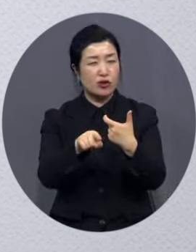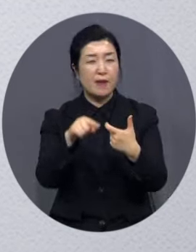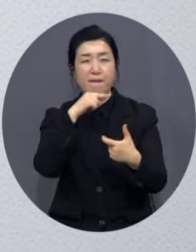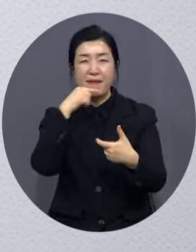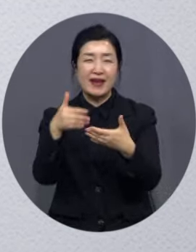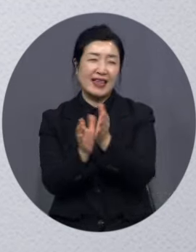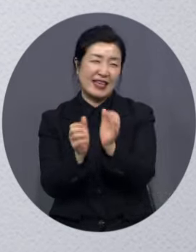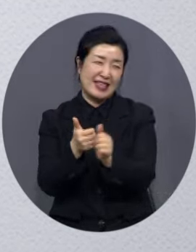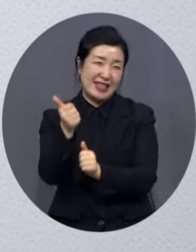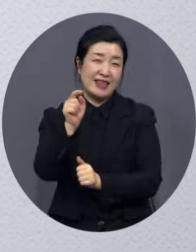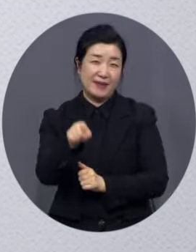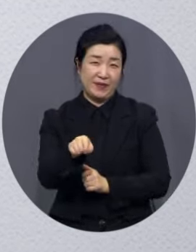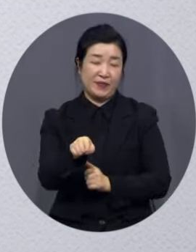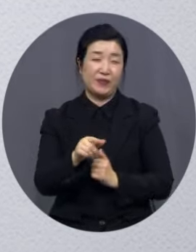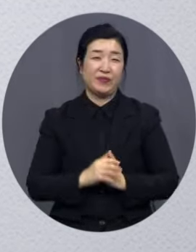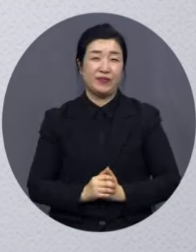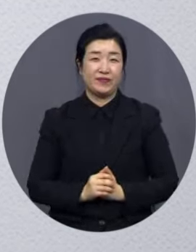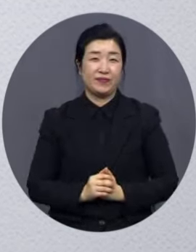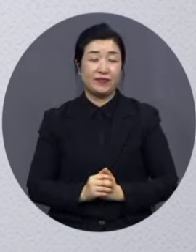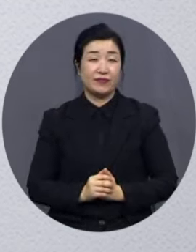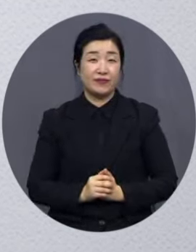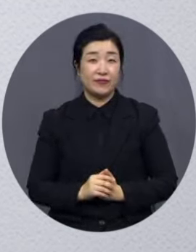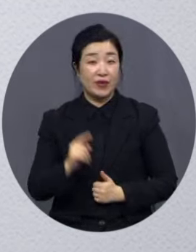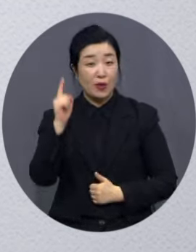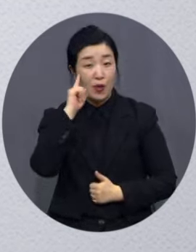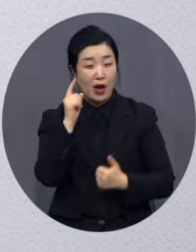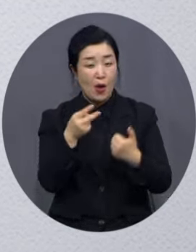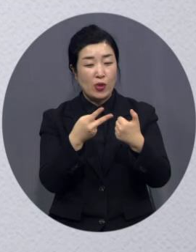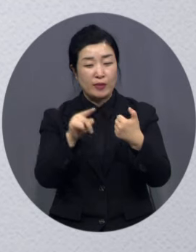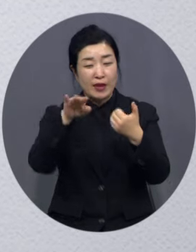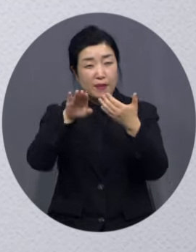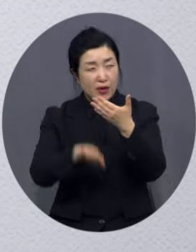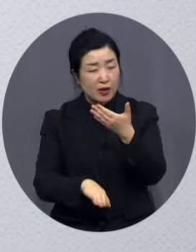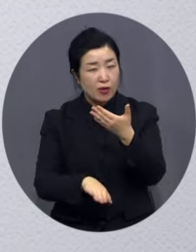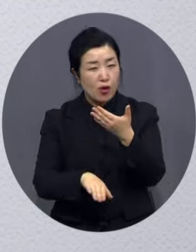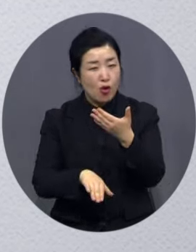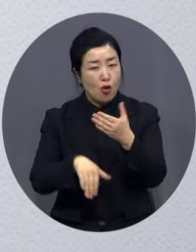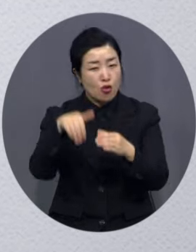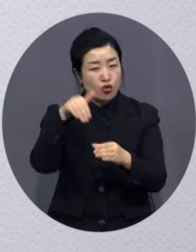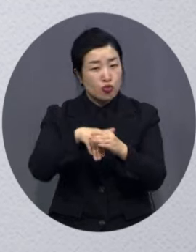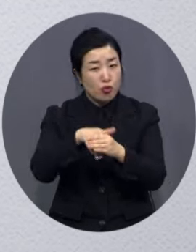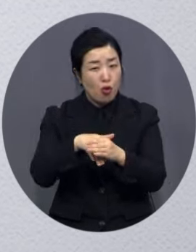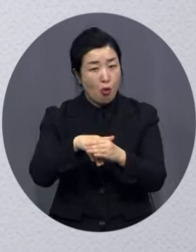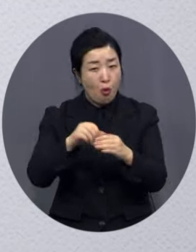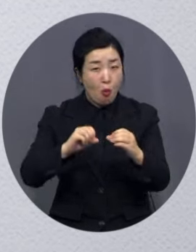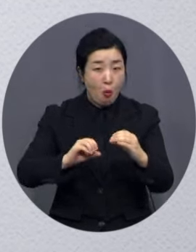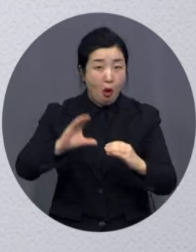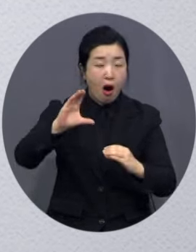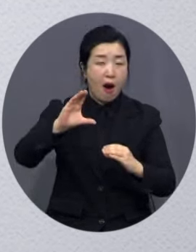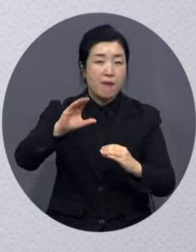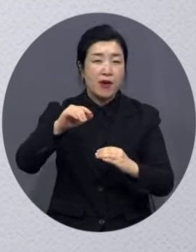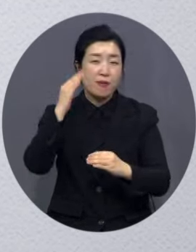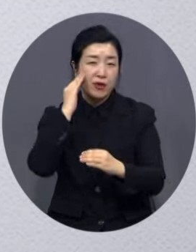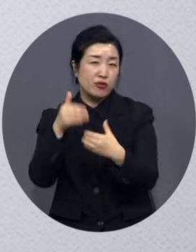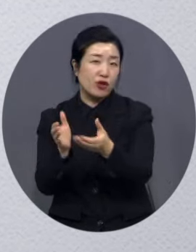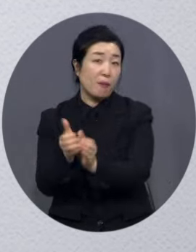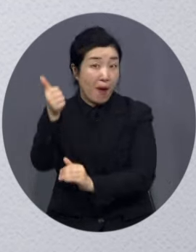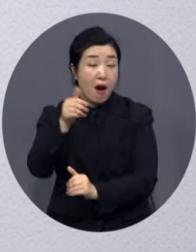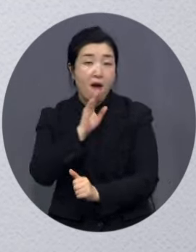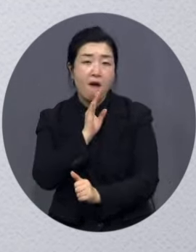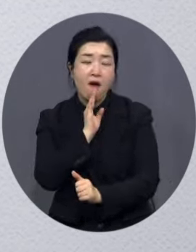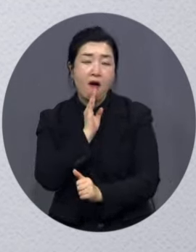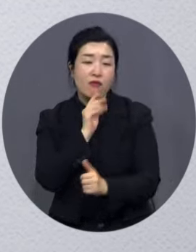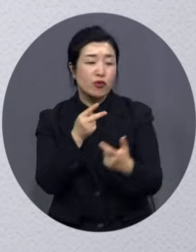우세한 것으로 나타나고 있습니다 아 그래서 50대 이하에서 투표율이 높으면 민주당이 유리하지만 60대